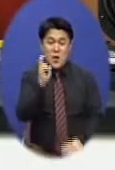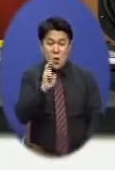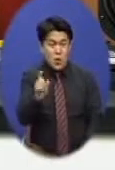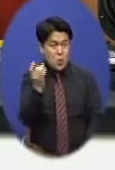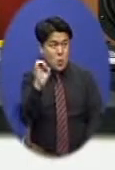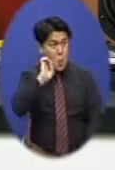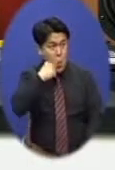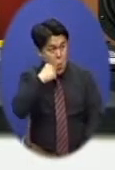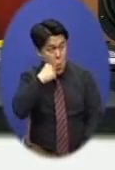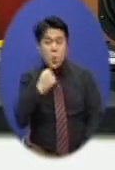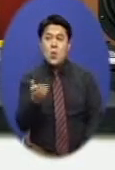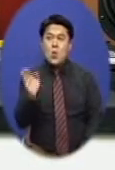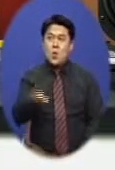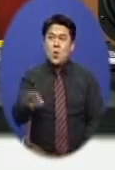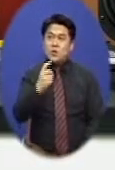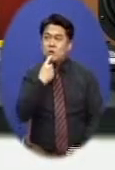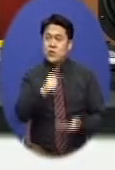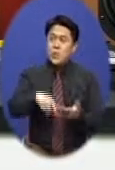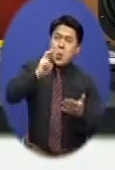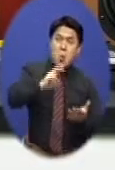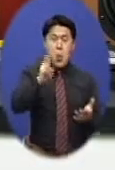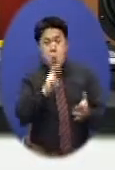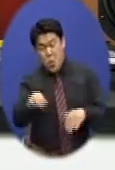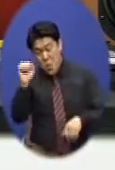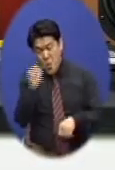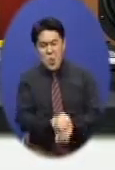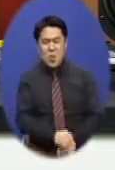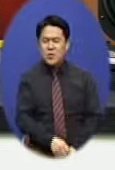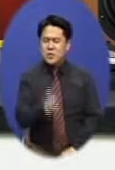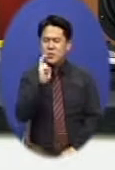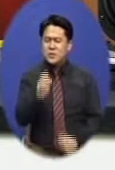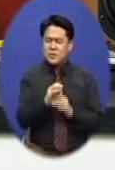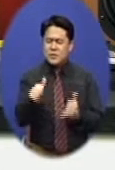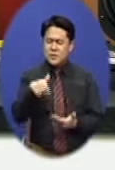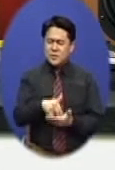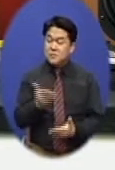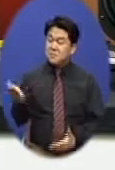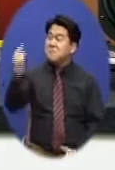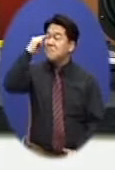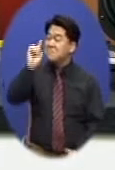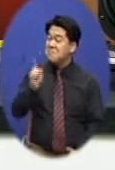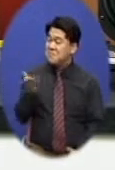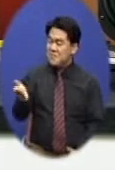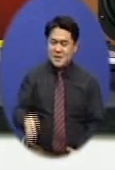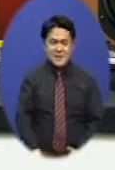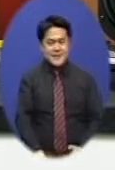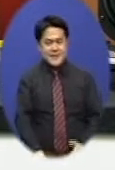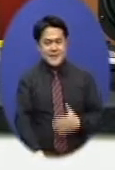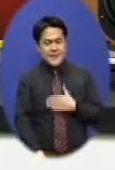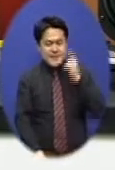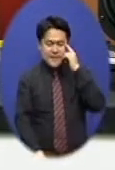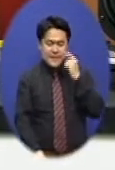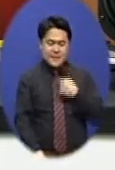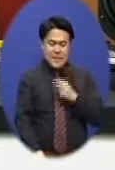가사가 어려운 곡이거든요. 그럼요. 아니 근데 이렇게 술술 잘 넘어가시네요. 그러니까 가수로서 원희정 씨는 어찌 생각하는지요? 이럴 때